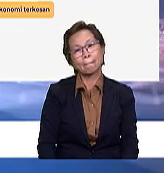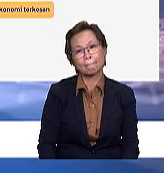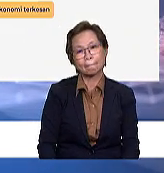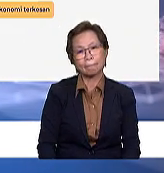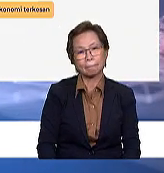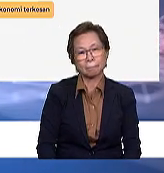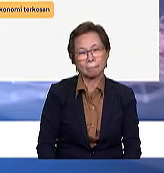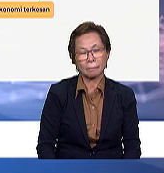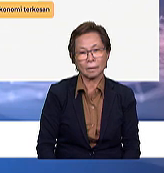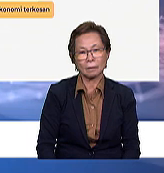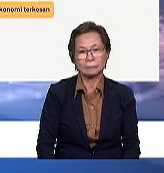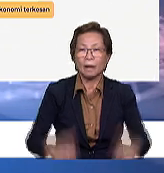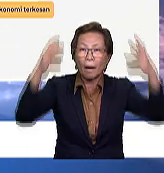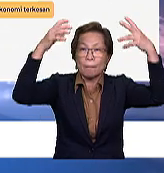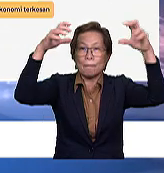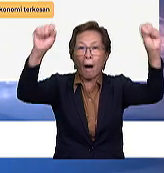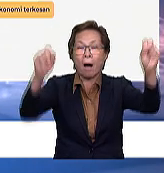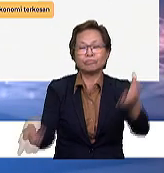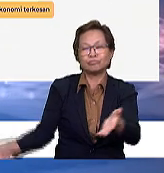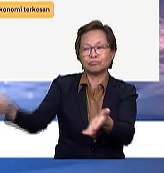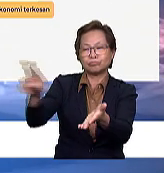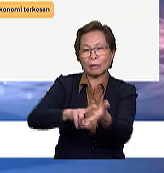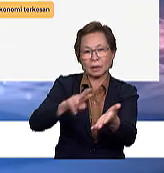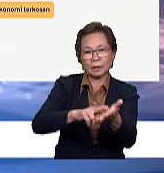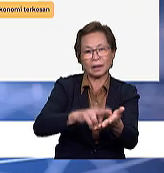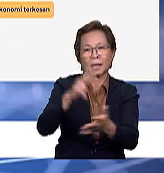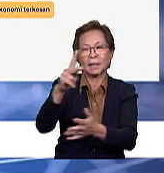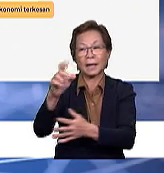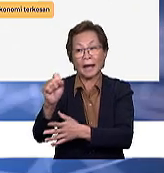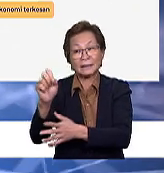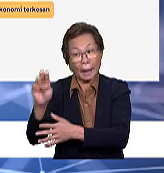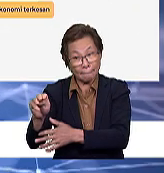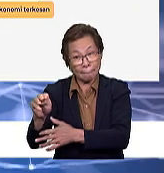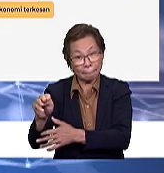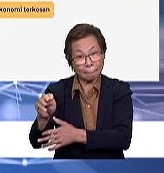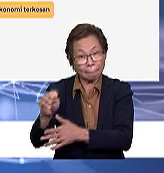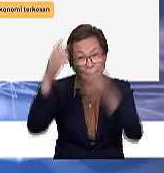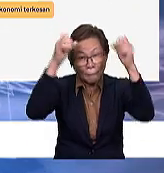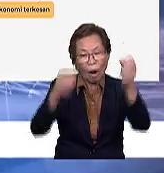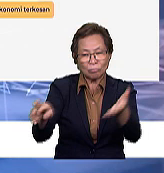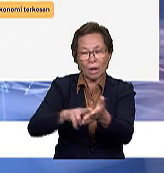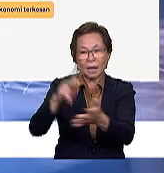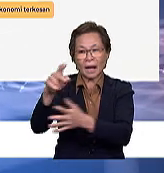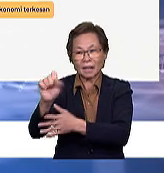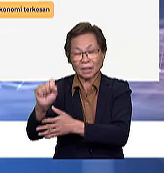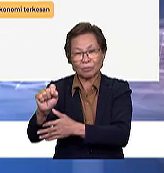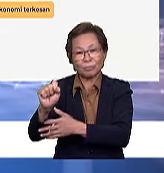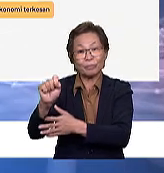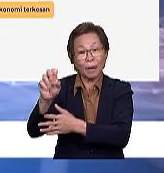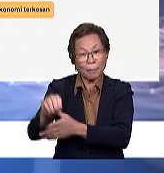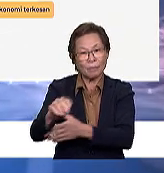Selain itu majikan yang berdaftar dengan pembangunan sumber manusia berhak akan diberikan pengecualian